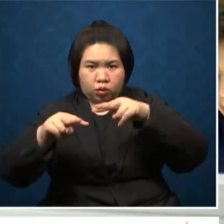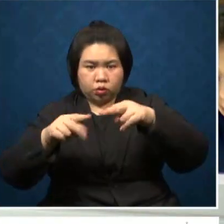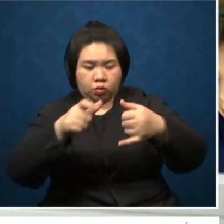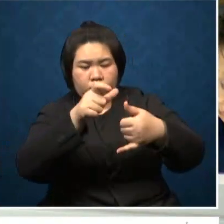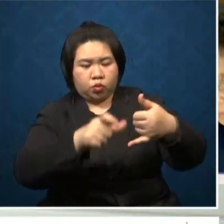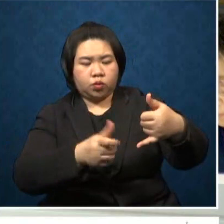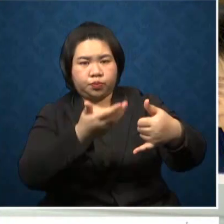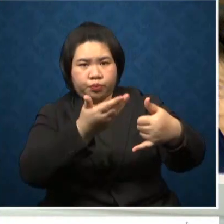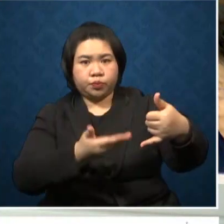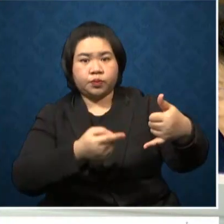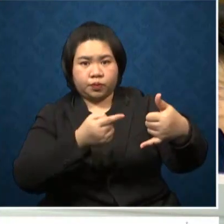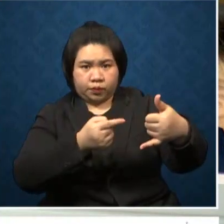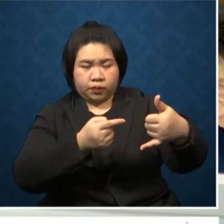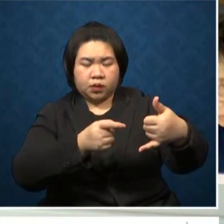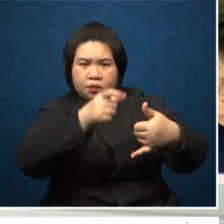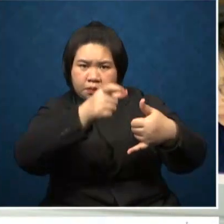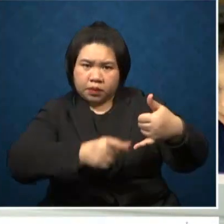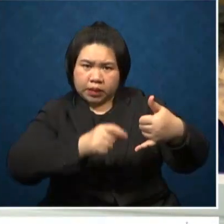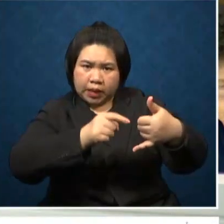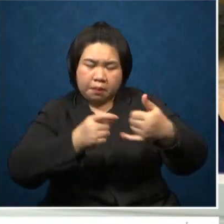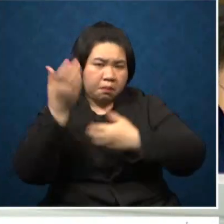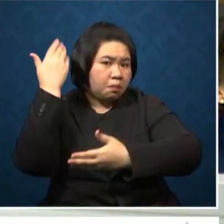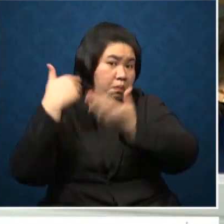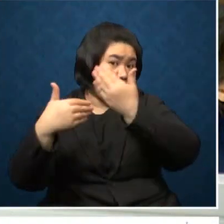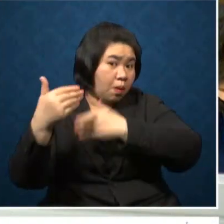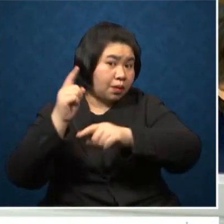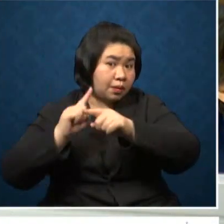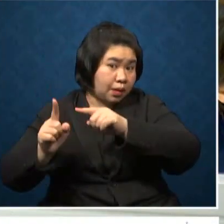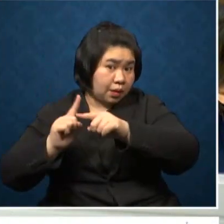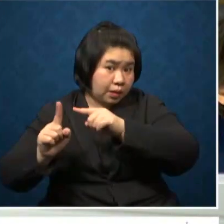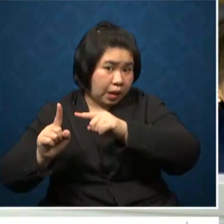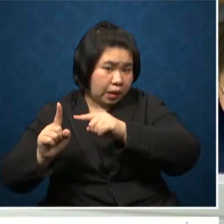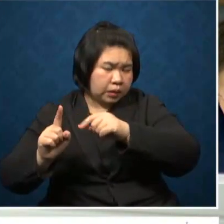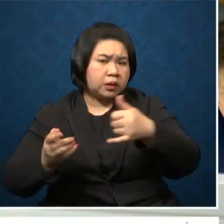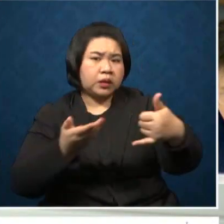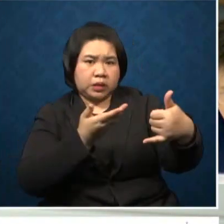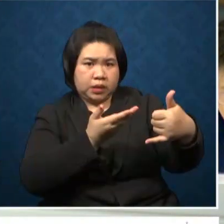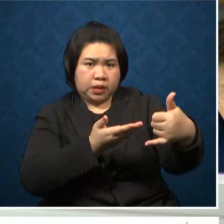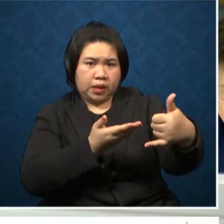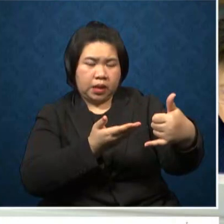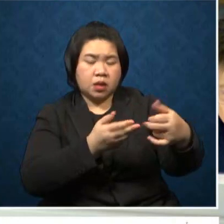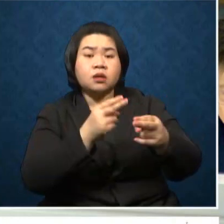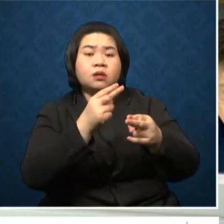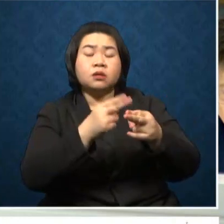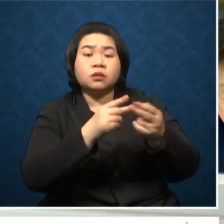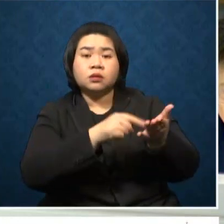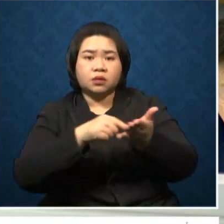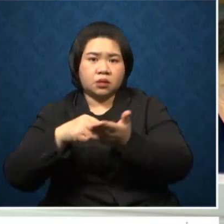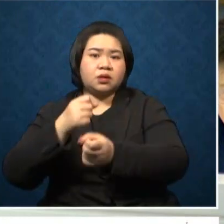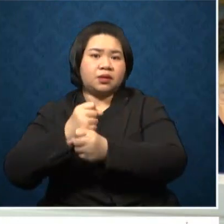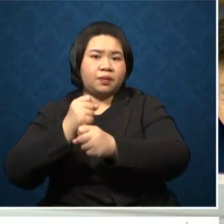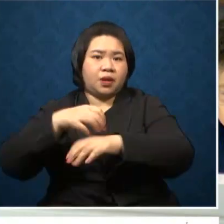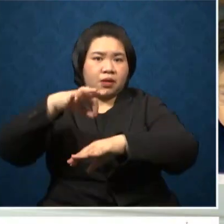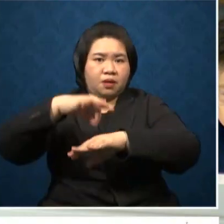ความประพฤติและพฤติกรรมทางจริยธรรมของบุคคลผู้ได้รับการเสนอชื่อให้